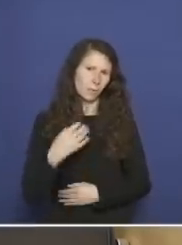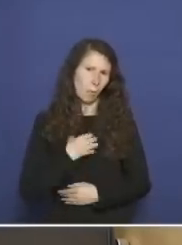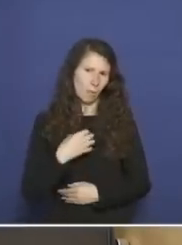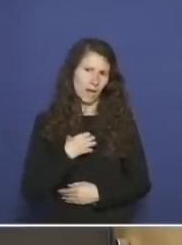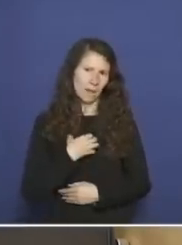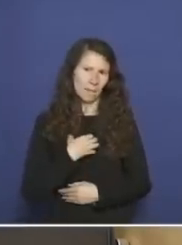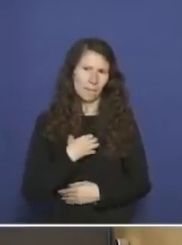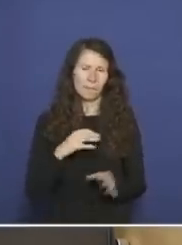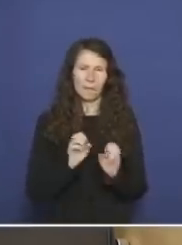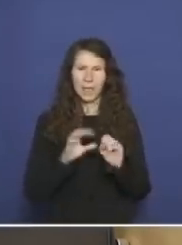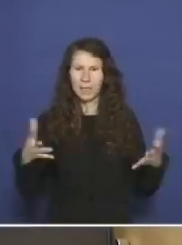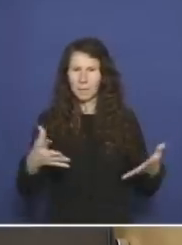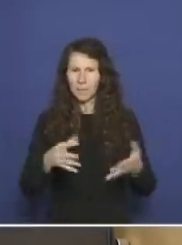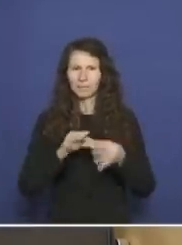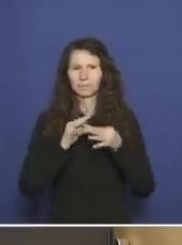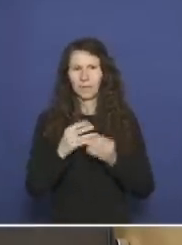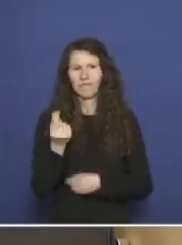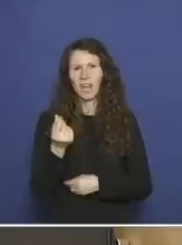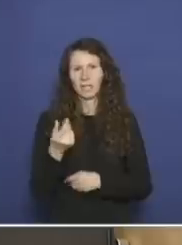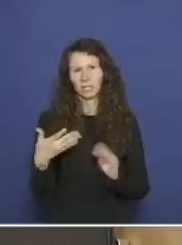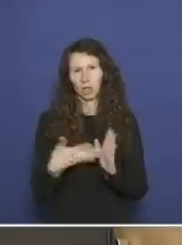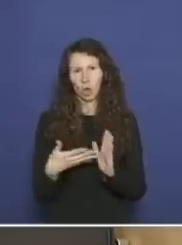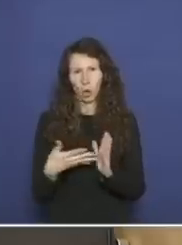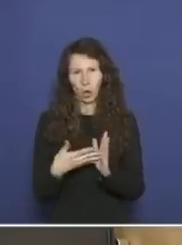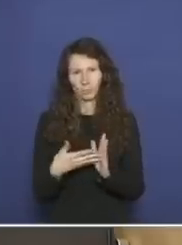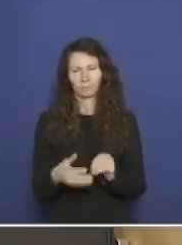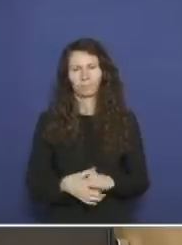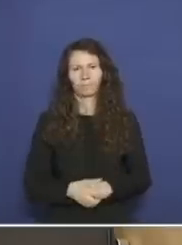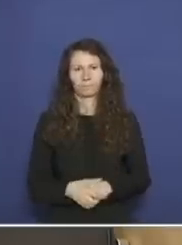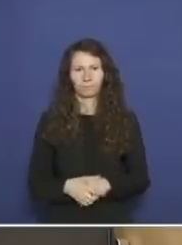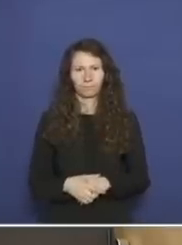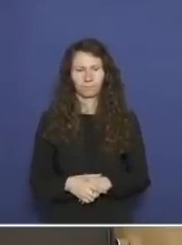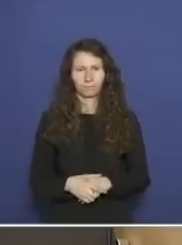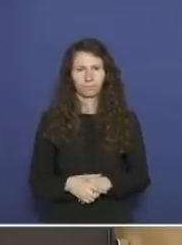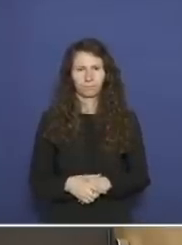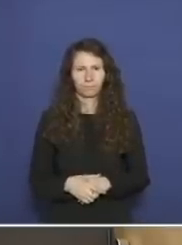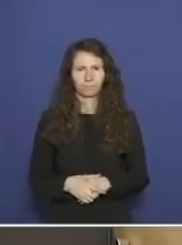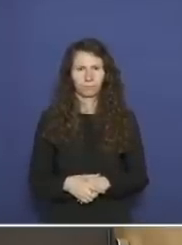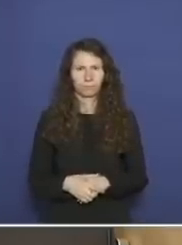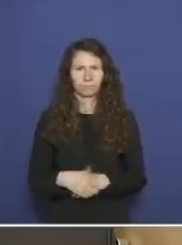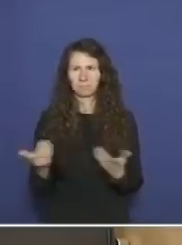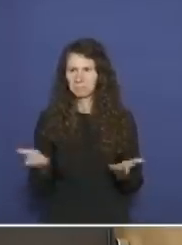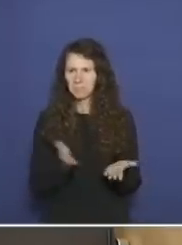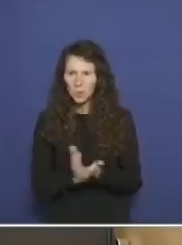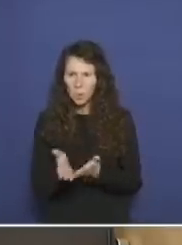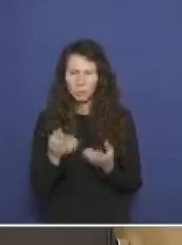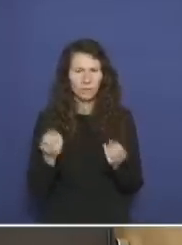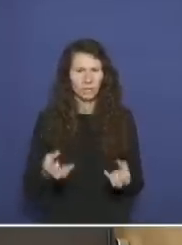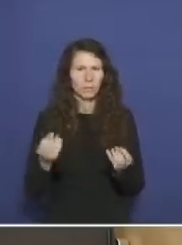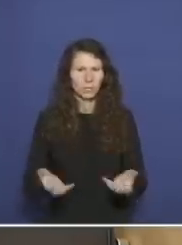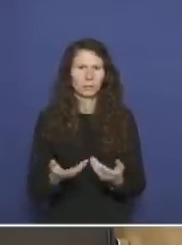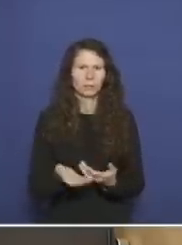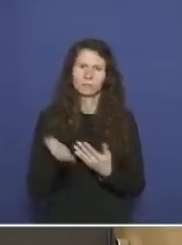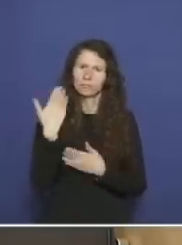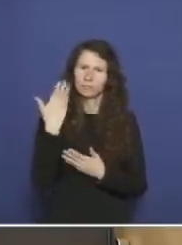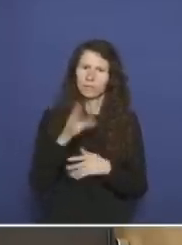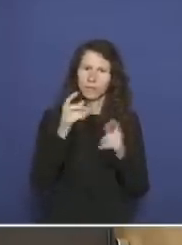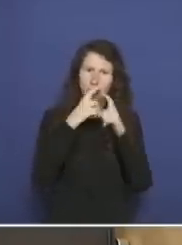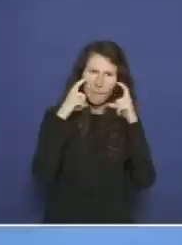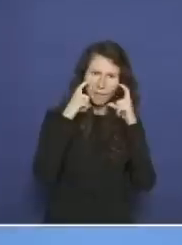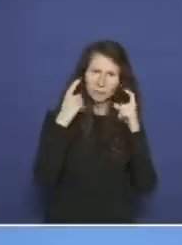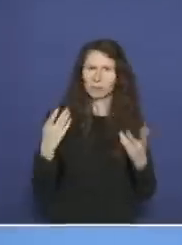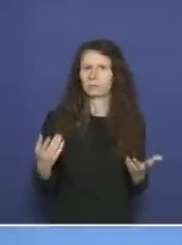in der Pandemie, bei der finanziellen Kontrolle. Das ist ja ständig der Fall. Es gab es bei den Masken, sind da